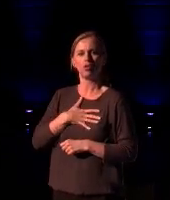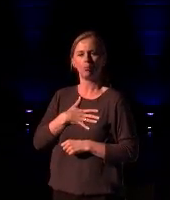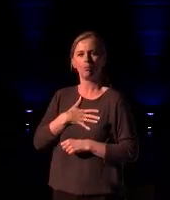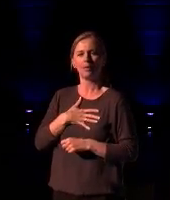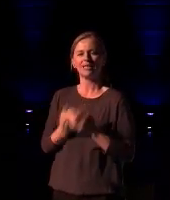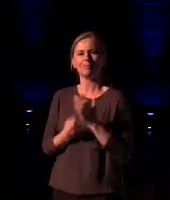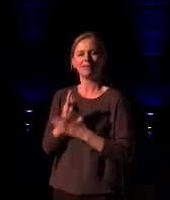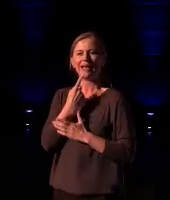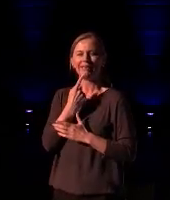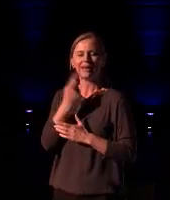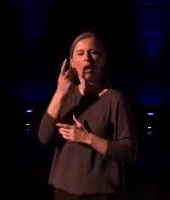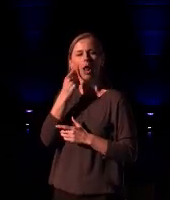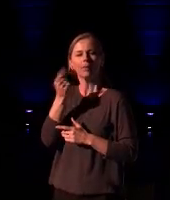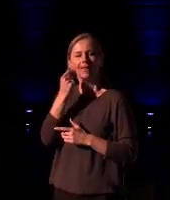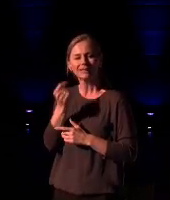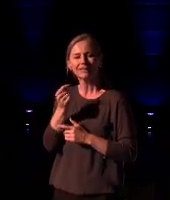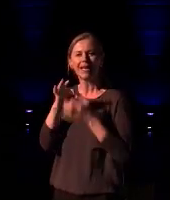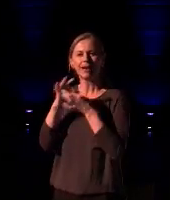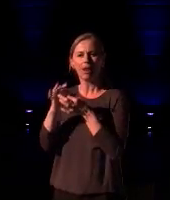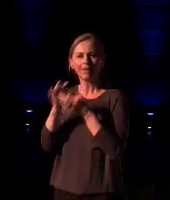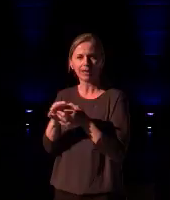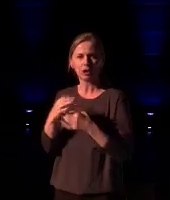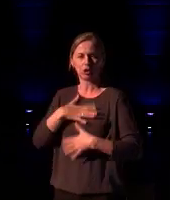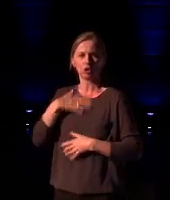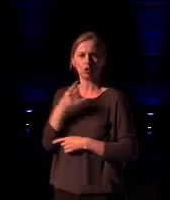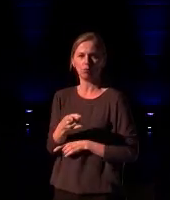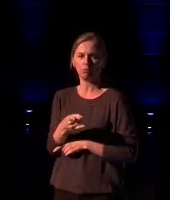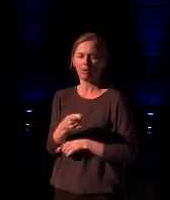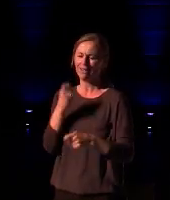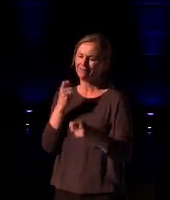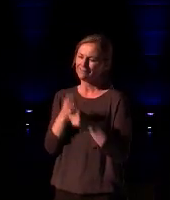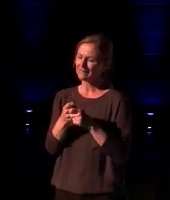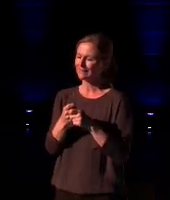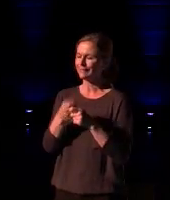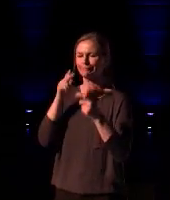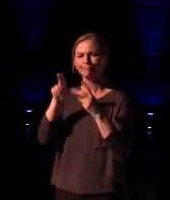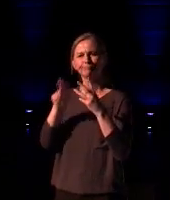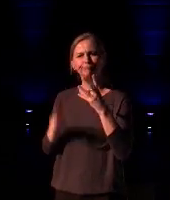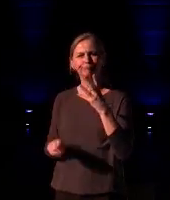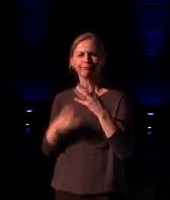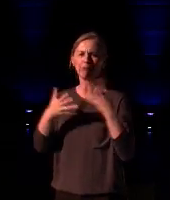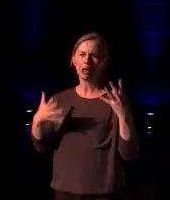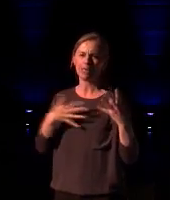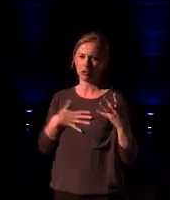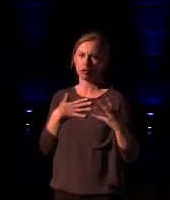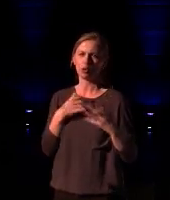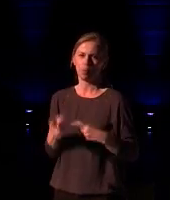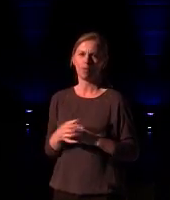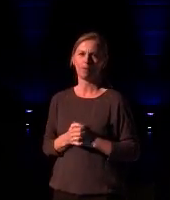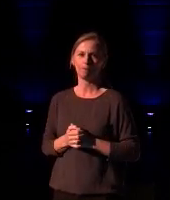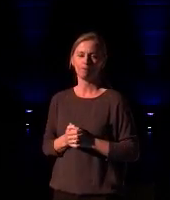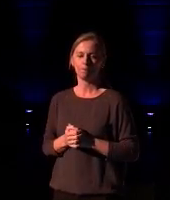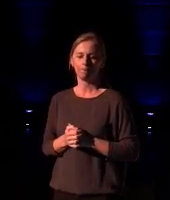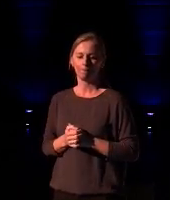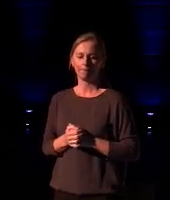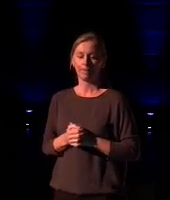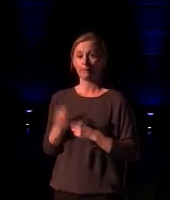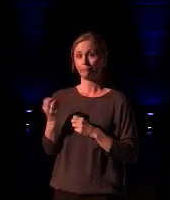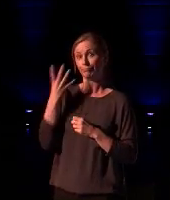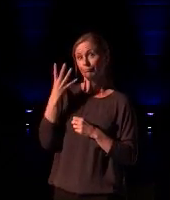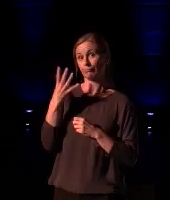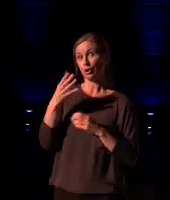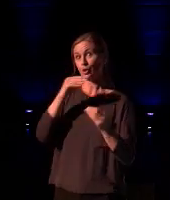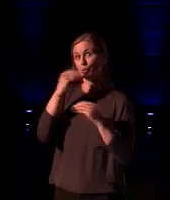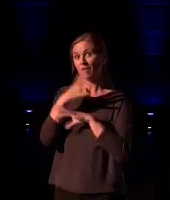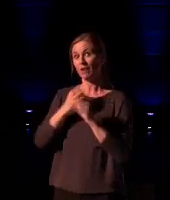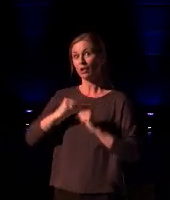særlig det vi kaller for aldersrelaterte sykdommer. Og det nesten alle de vanligste sykdommene. Dette fra en studie